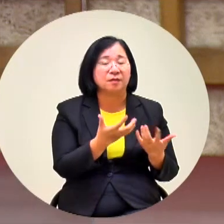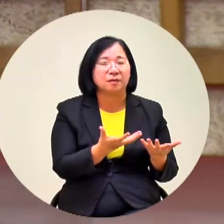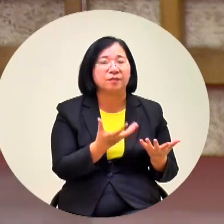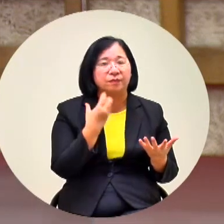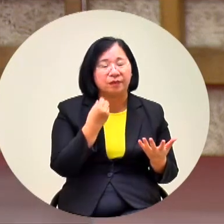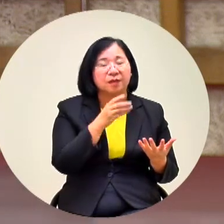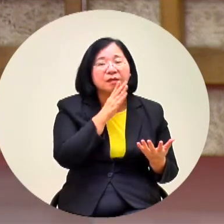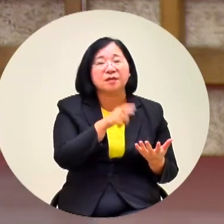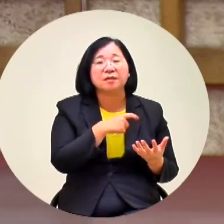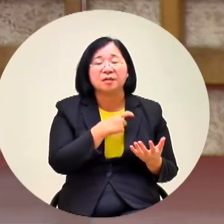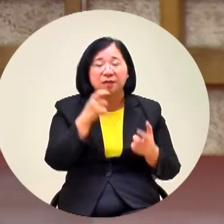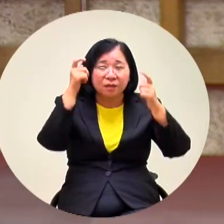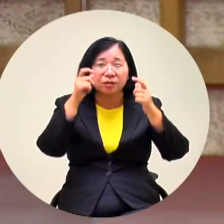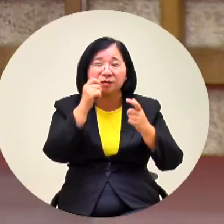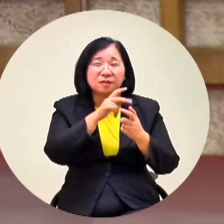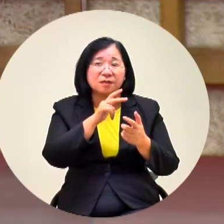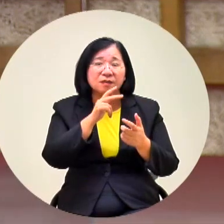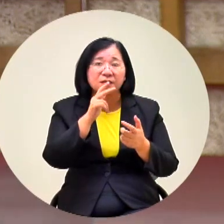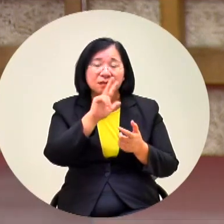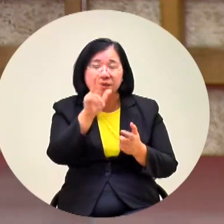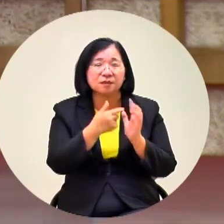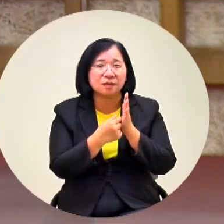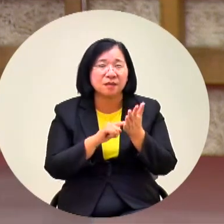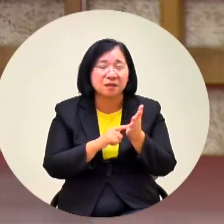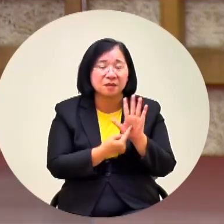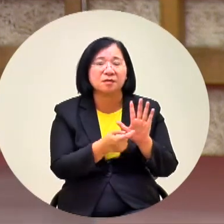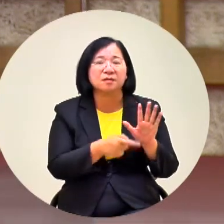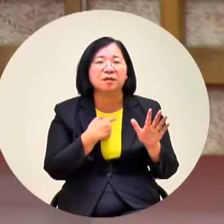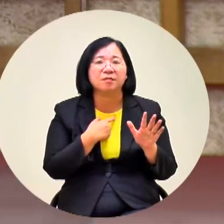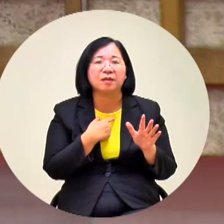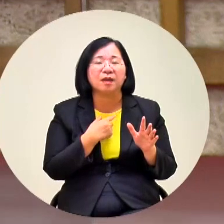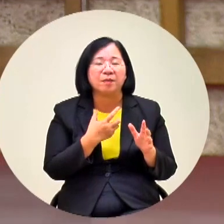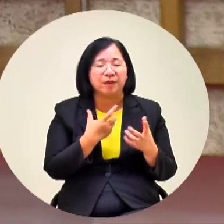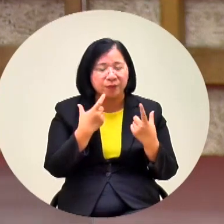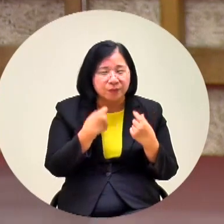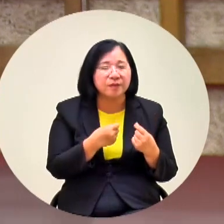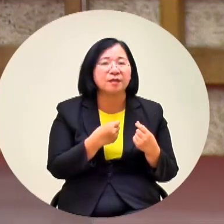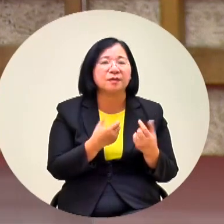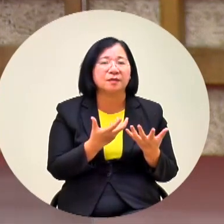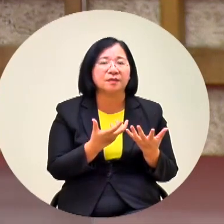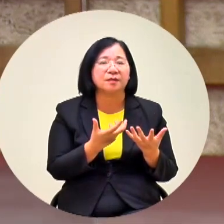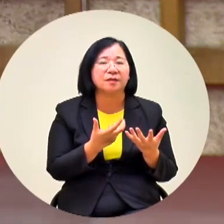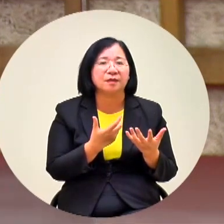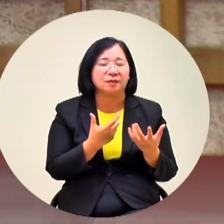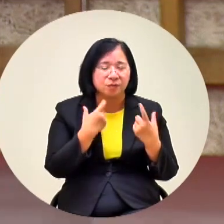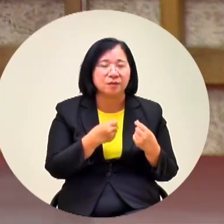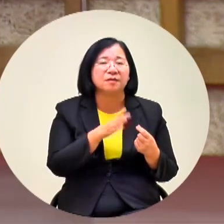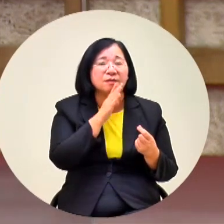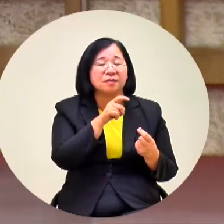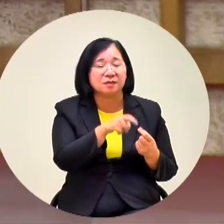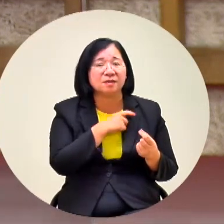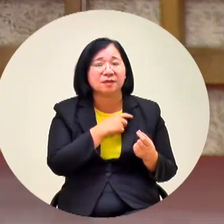我们就把宿命当成我们的使命，推动属于高雄特色的氢能发展。我们应该打